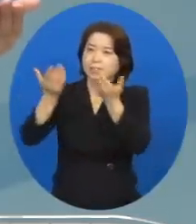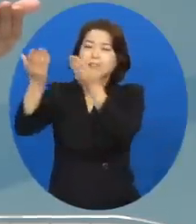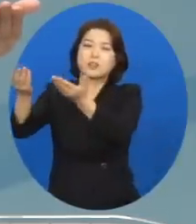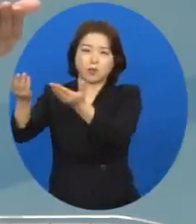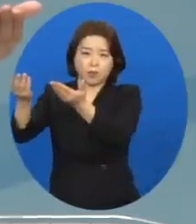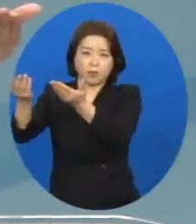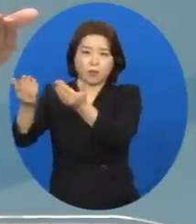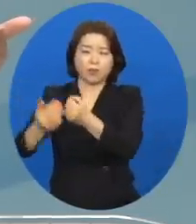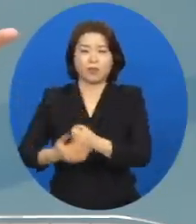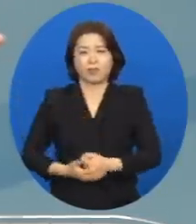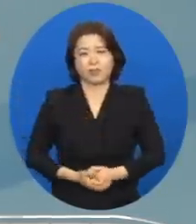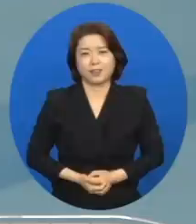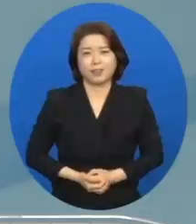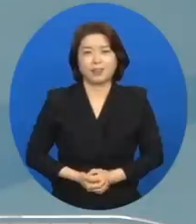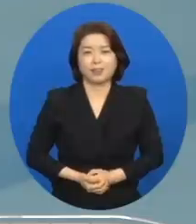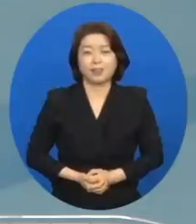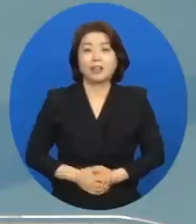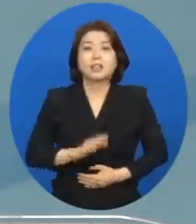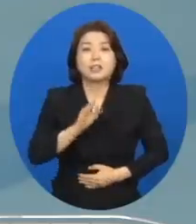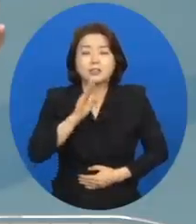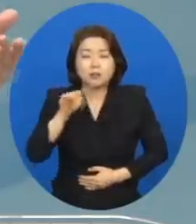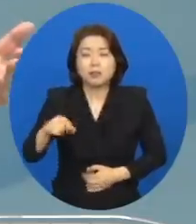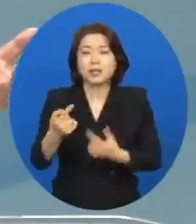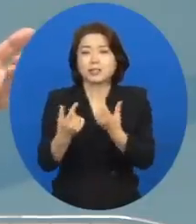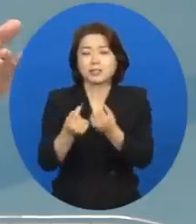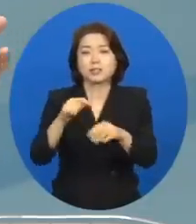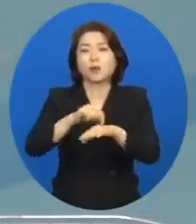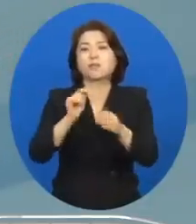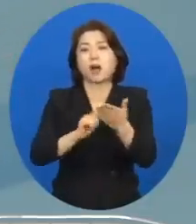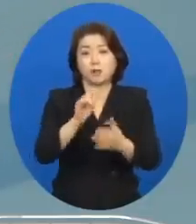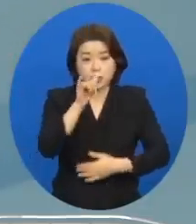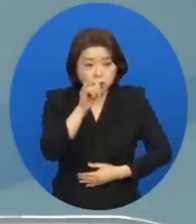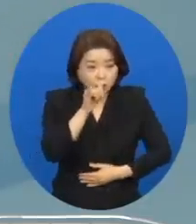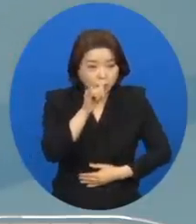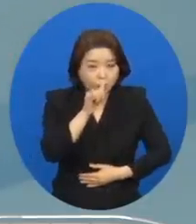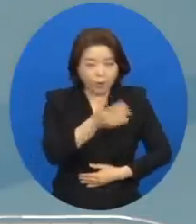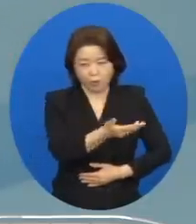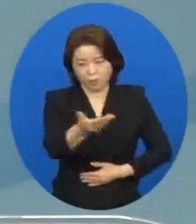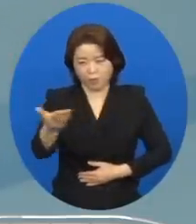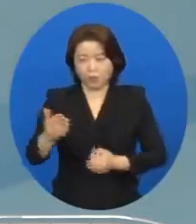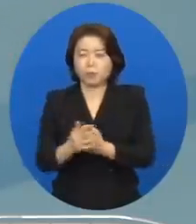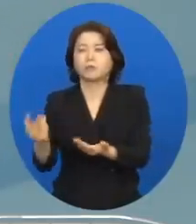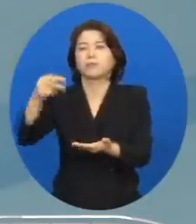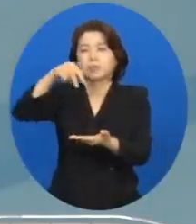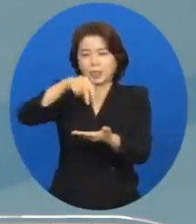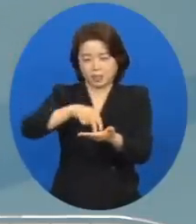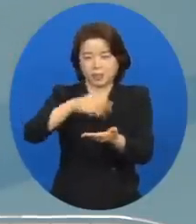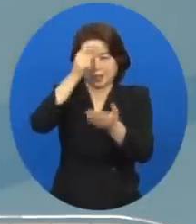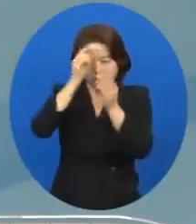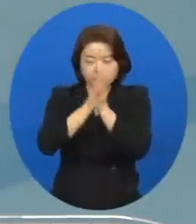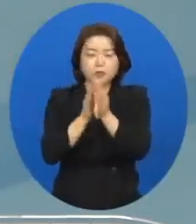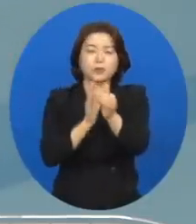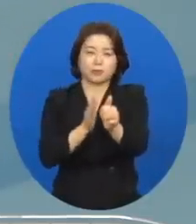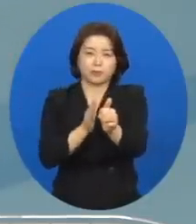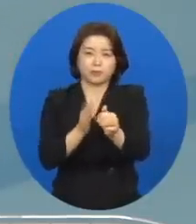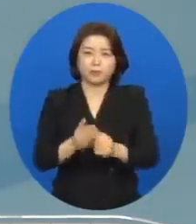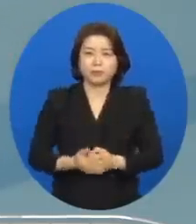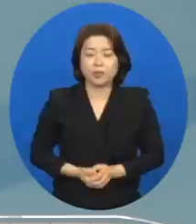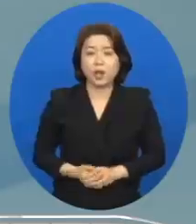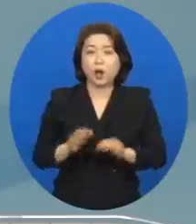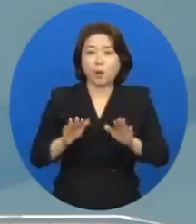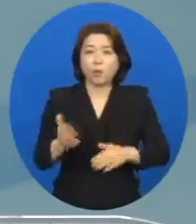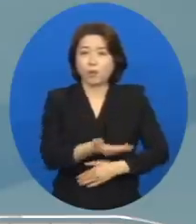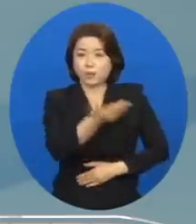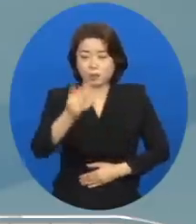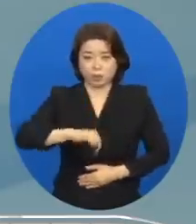내어드리겠습니다. 정말 그런 마음이 있으신 분들은 일어나서 기도합시다. 오늘